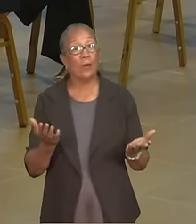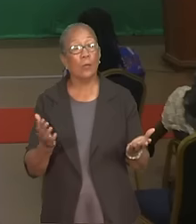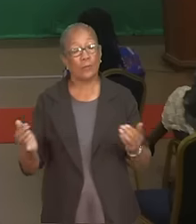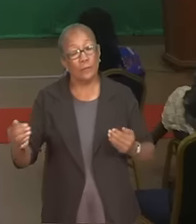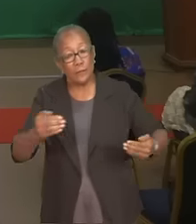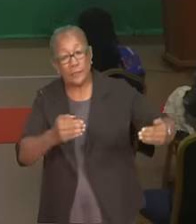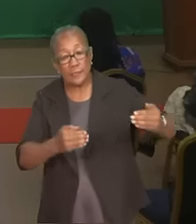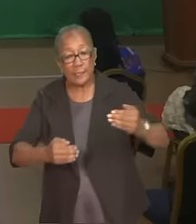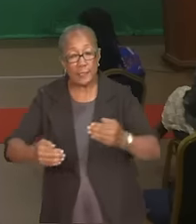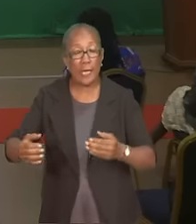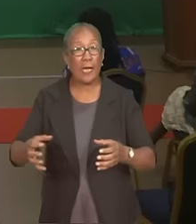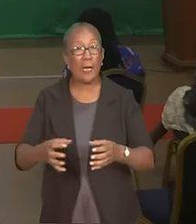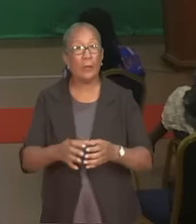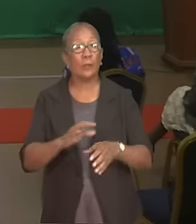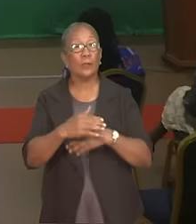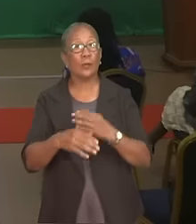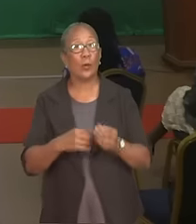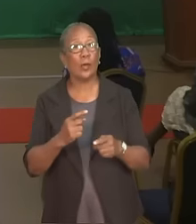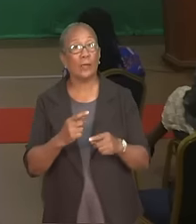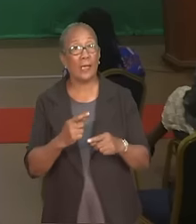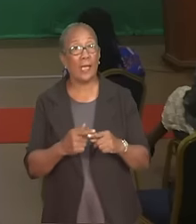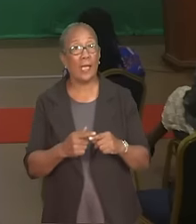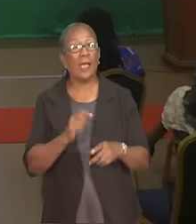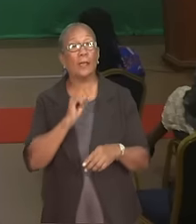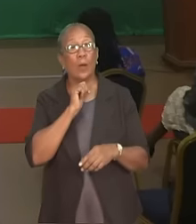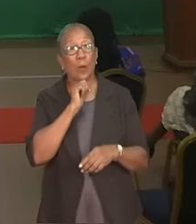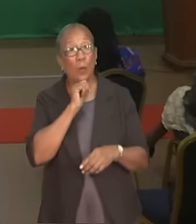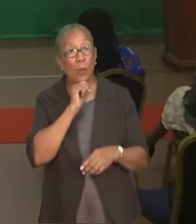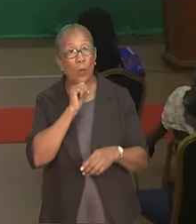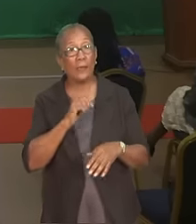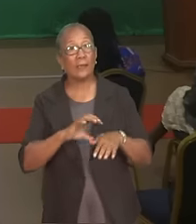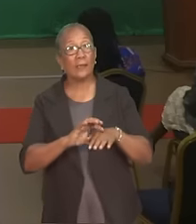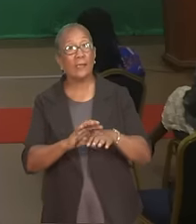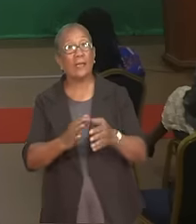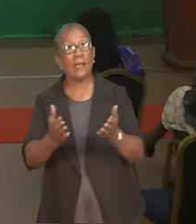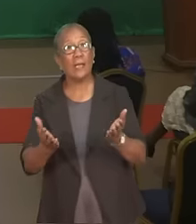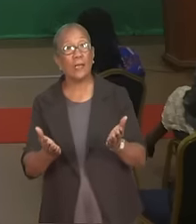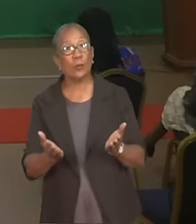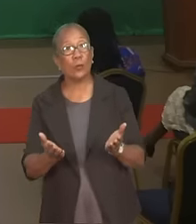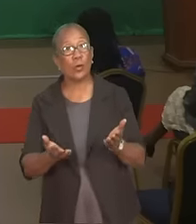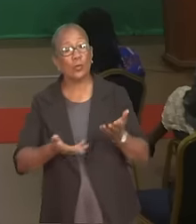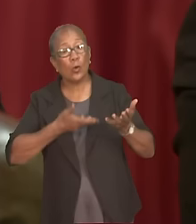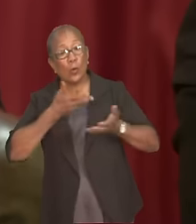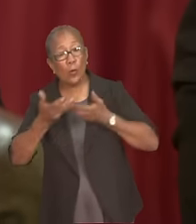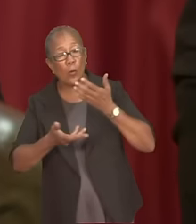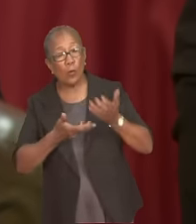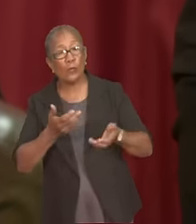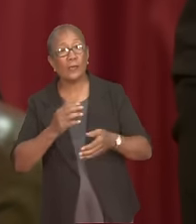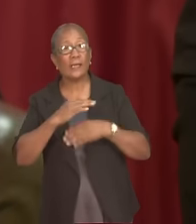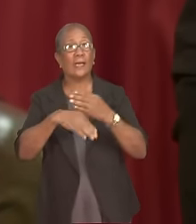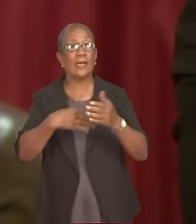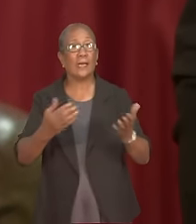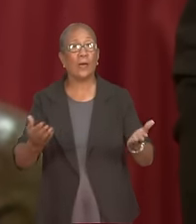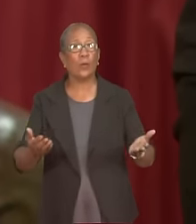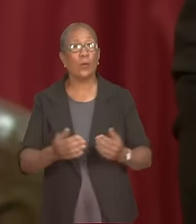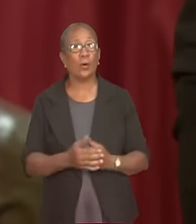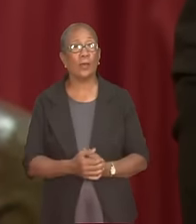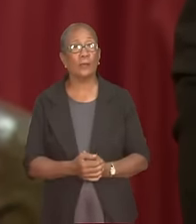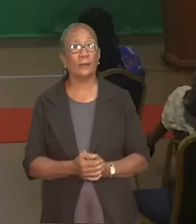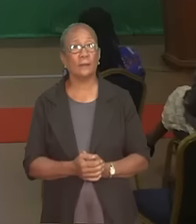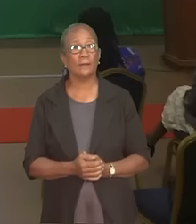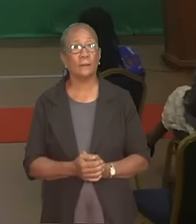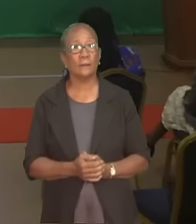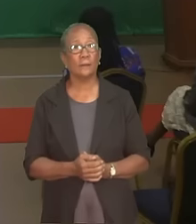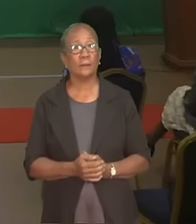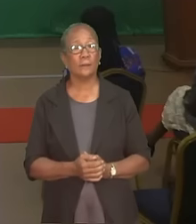worden. En wat gelijk overgelegd kan worden, zullen we ook doen. Alsjeblieft.